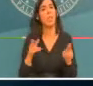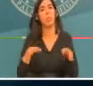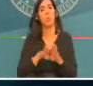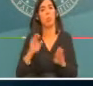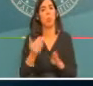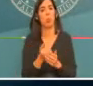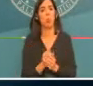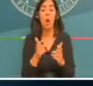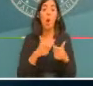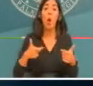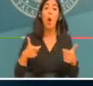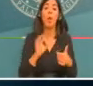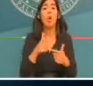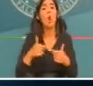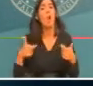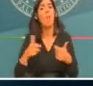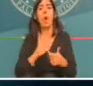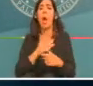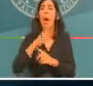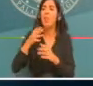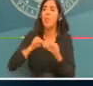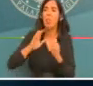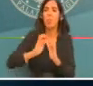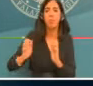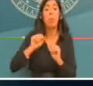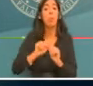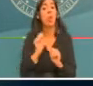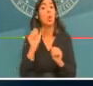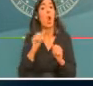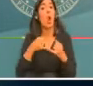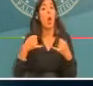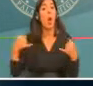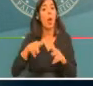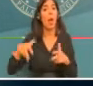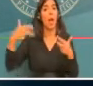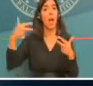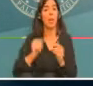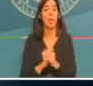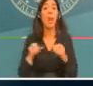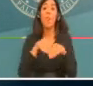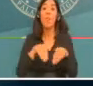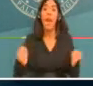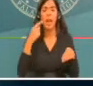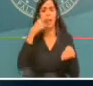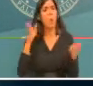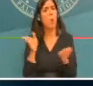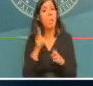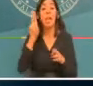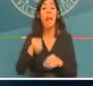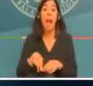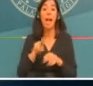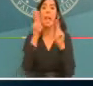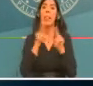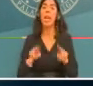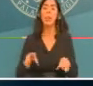qualsiasi tipo anche internazionali sono sospese sono sospesi anche tutte le competizioni dello